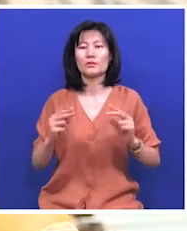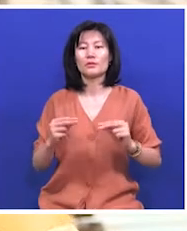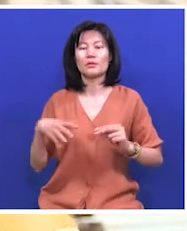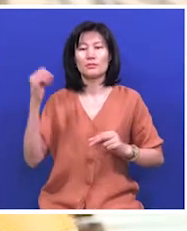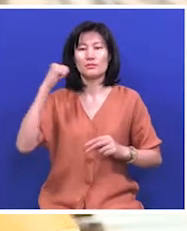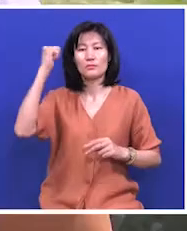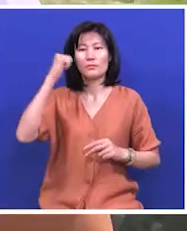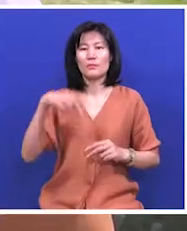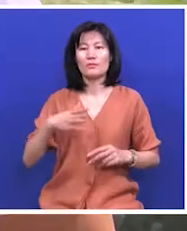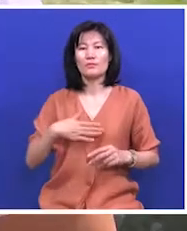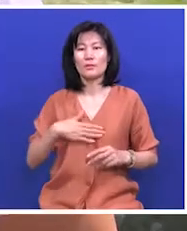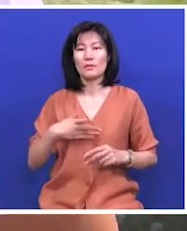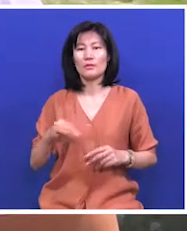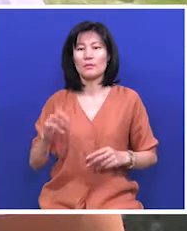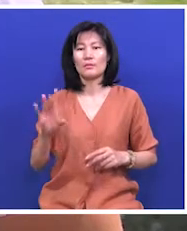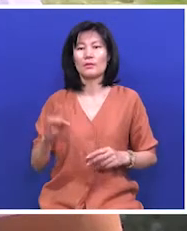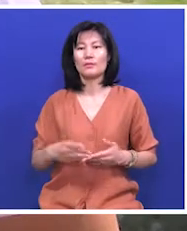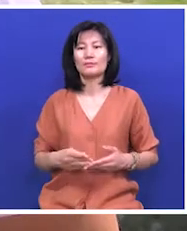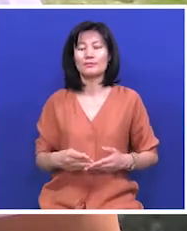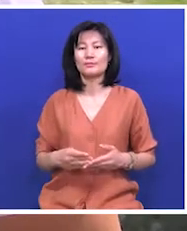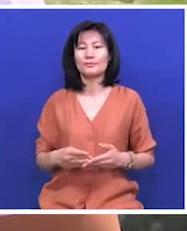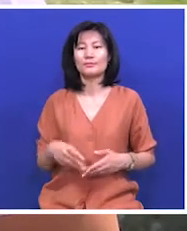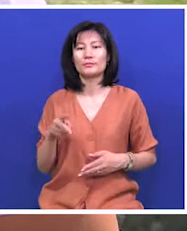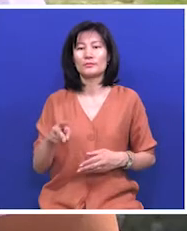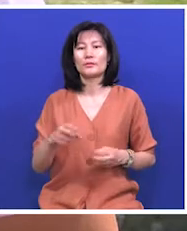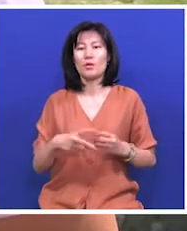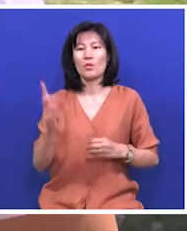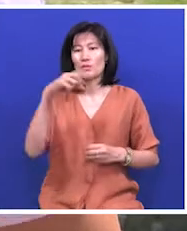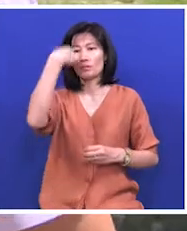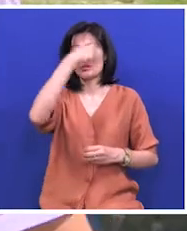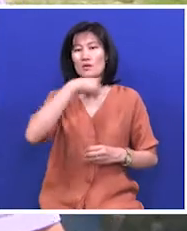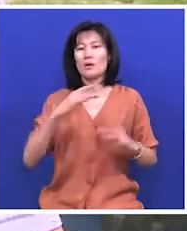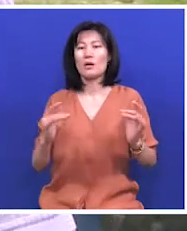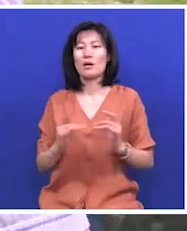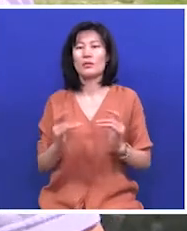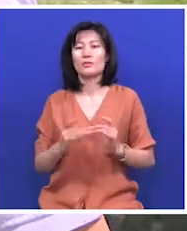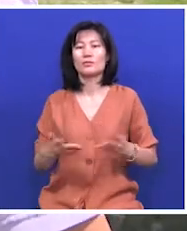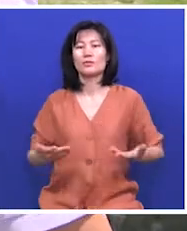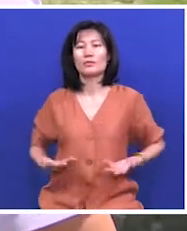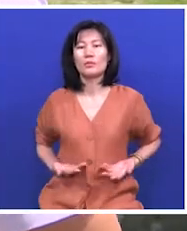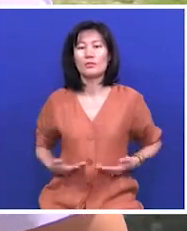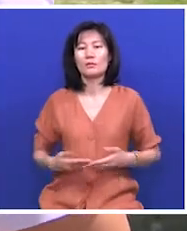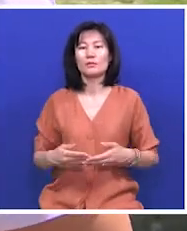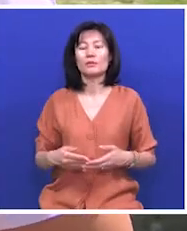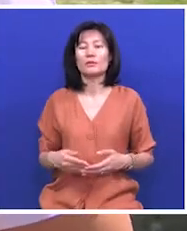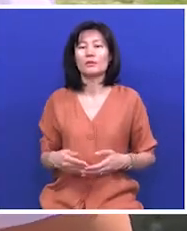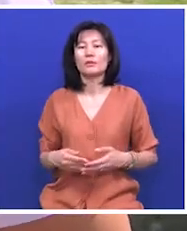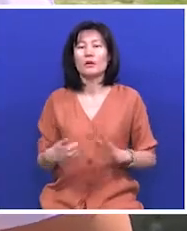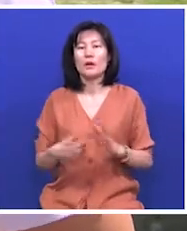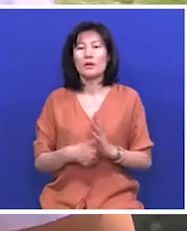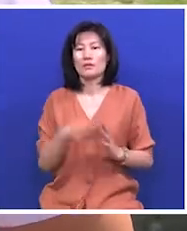ырзашылығымызды білдіреміз енді. Мен Әлімбек Нұрғали Үсенұлы 2013 жылдан бері осы общежитиеде